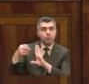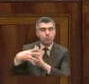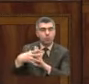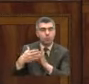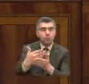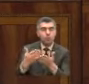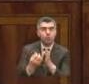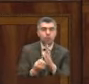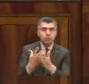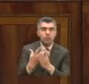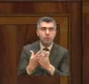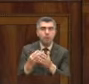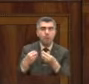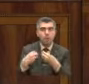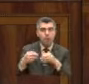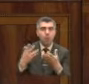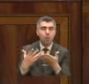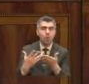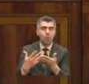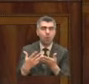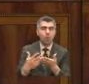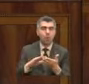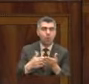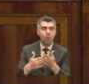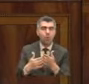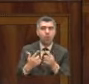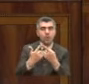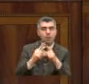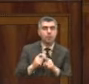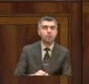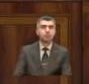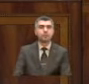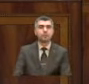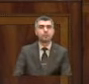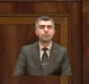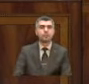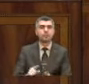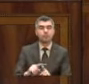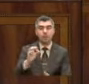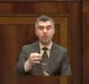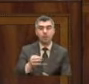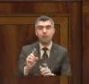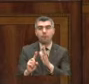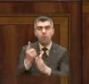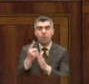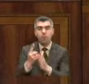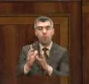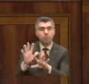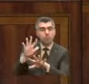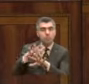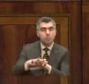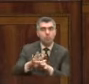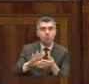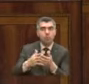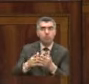متجددة وبيع الفائض وضخه في الشبكة الوطنية. هذا الخيار سيمكن أولا من إشراك عموم المواطنين فعلا